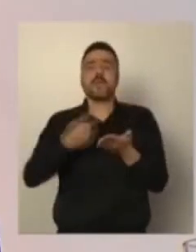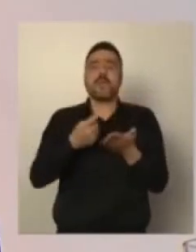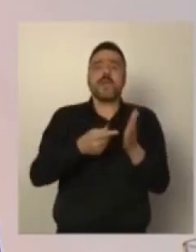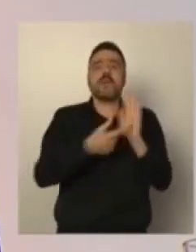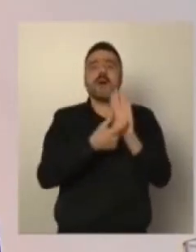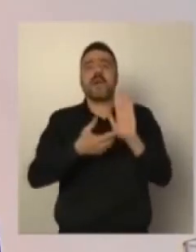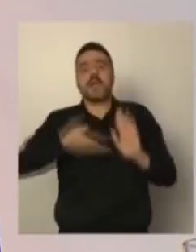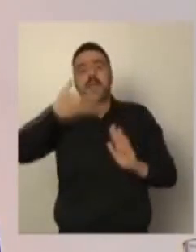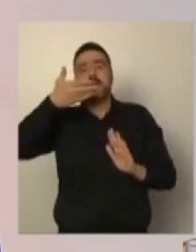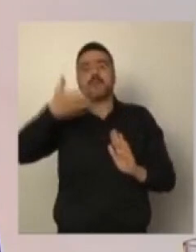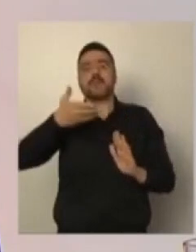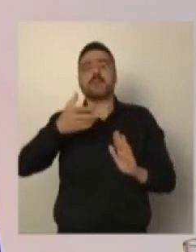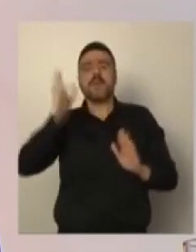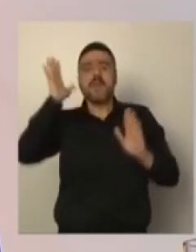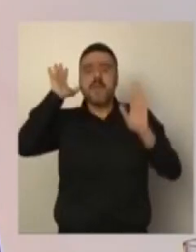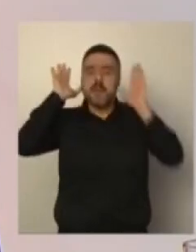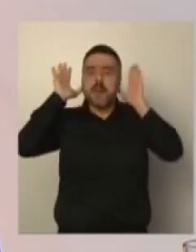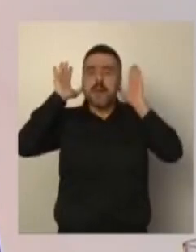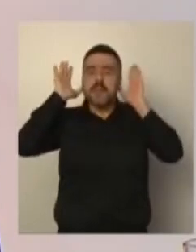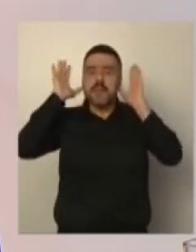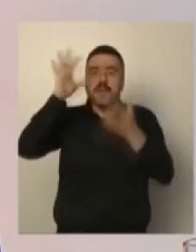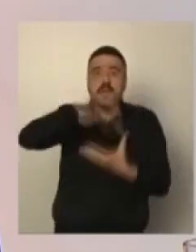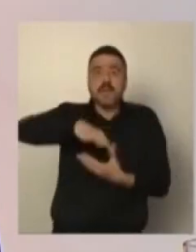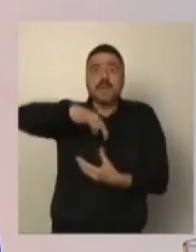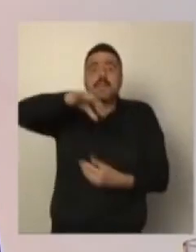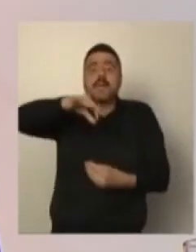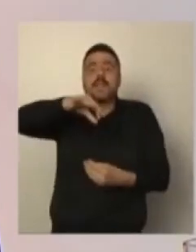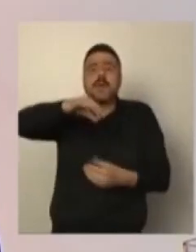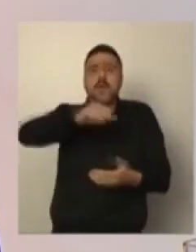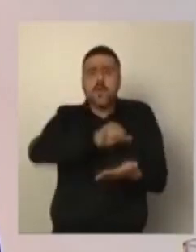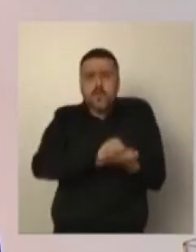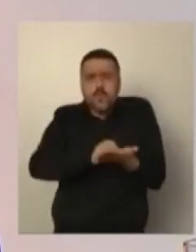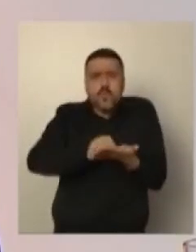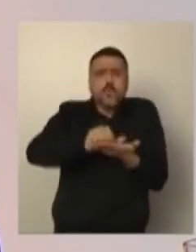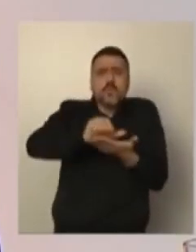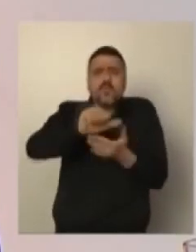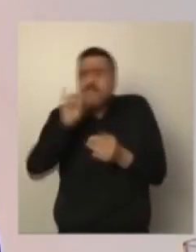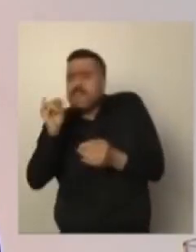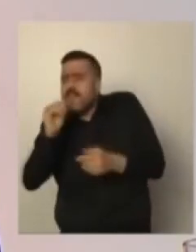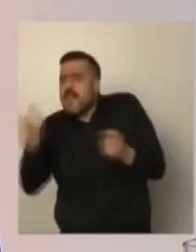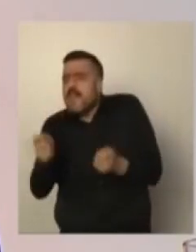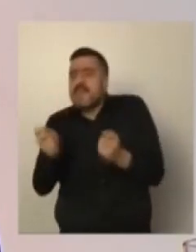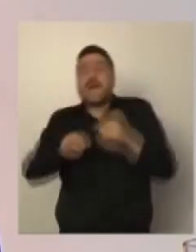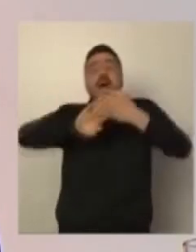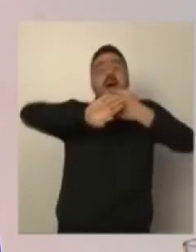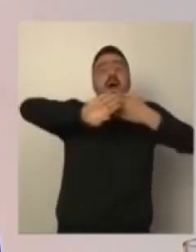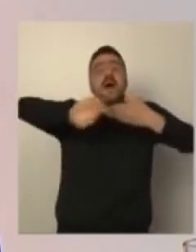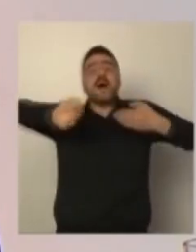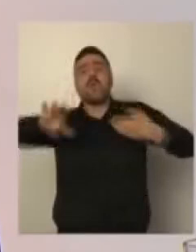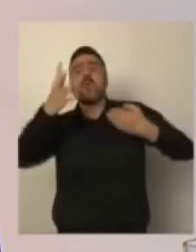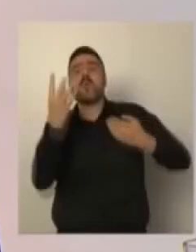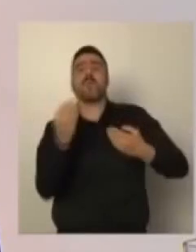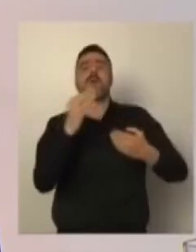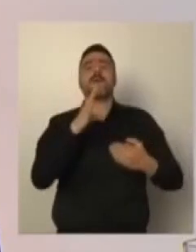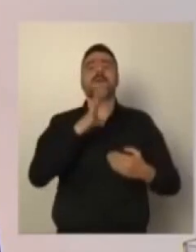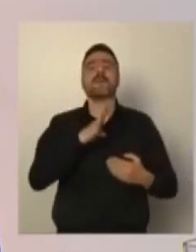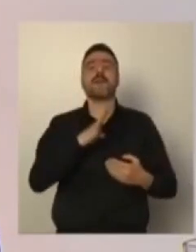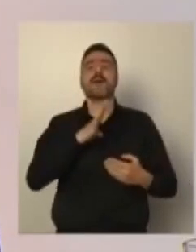münker. Namaz insanı bütün kötülüklerden alıkoyar diye